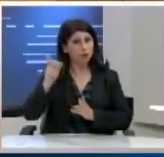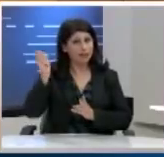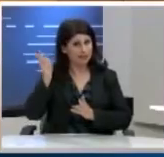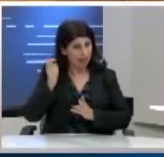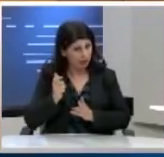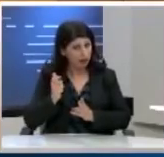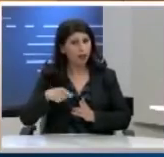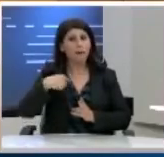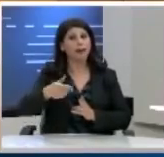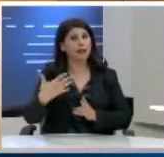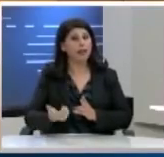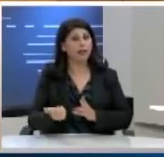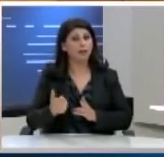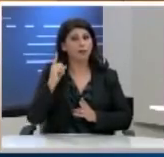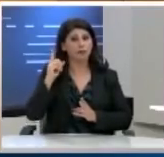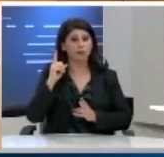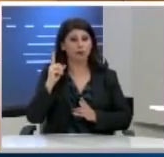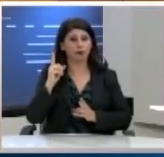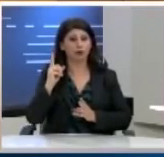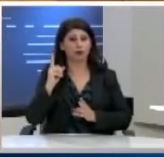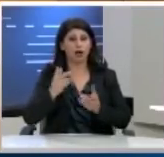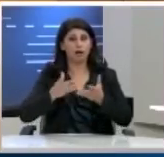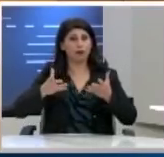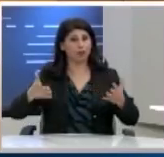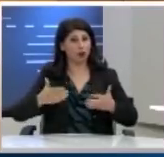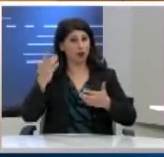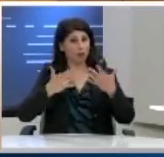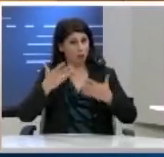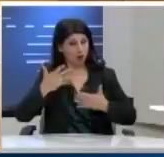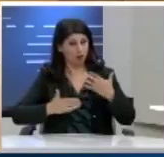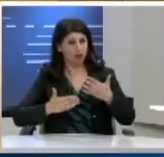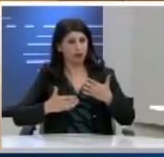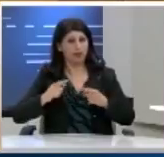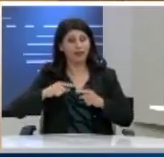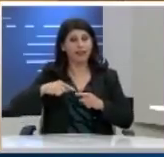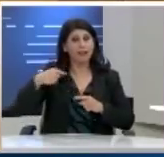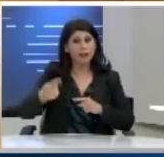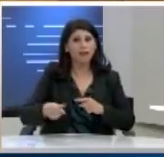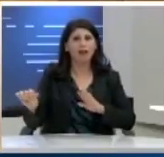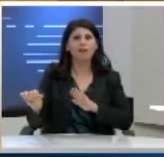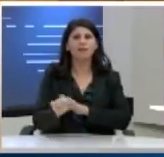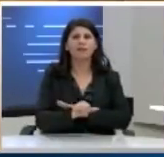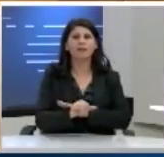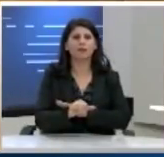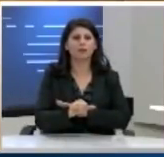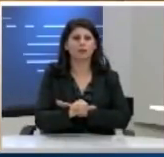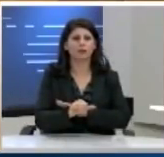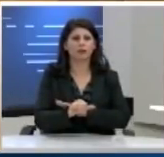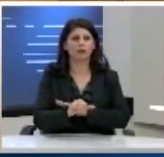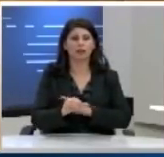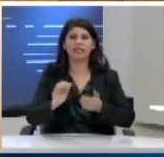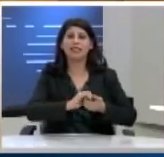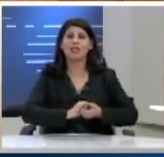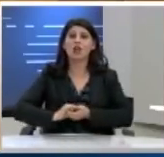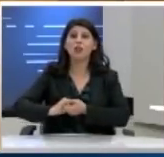συντάξεις, μετά είχαμε τον πρώτο επιτακτικό προϋπολογισμό και μετά επιστρέψαν οι ισολογικές